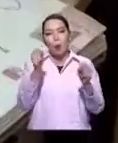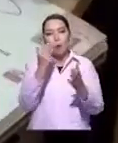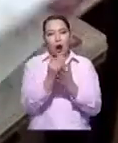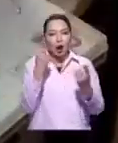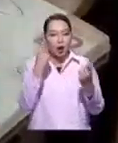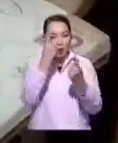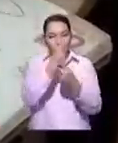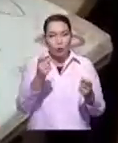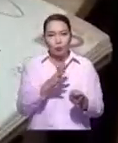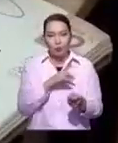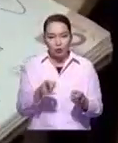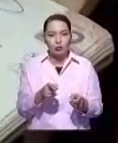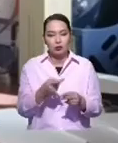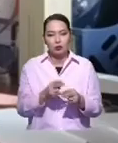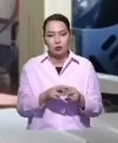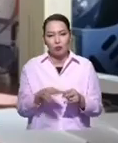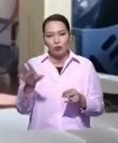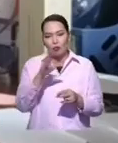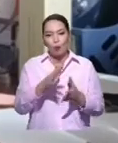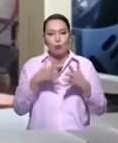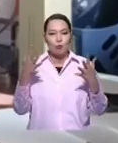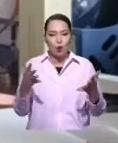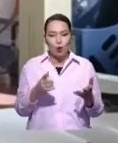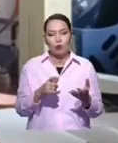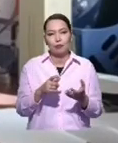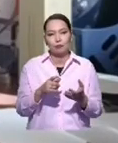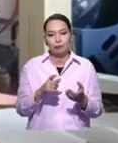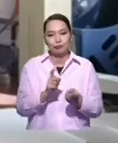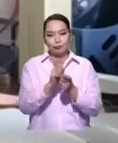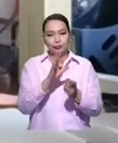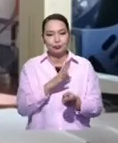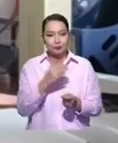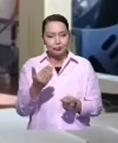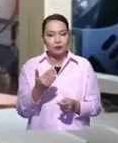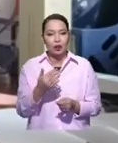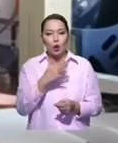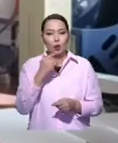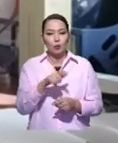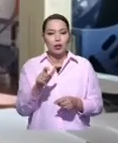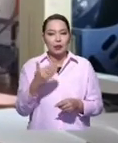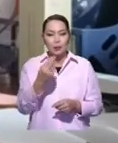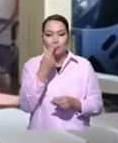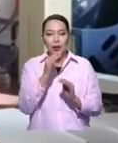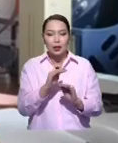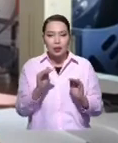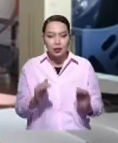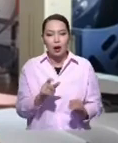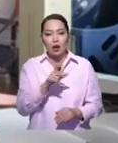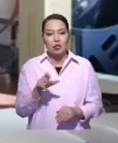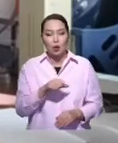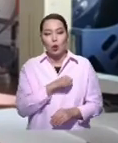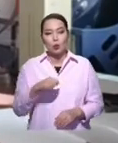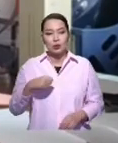соңы үлкен дауға ұласты. Бұндай адамдарда панофобия бар деп айталамыз. Панофобия дегеніміз адам өзінің